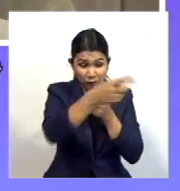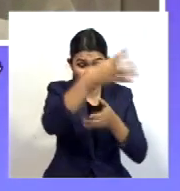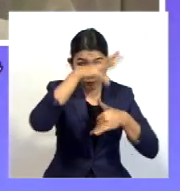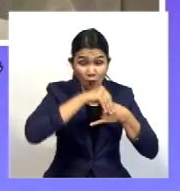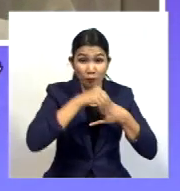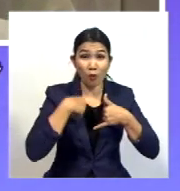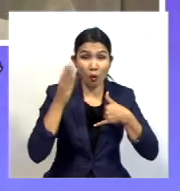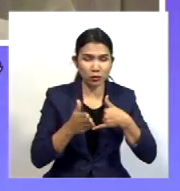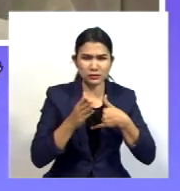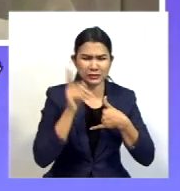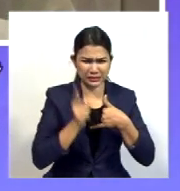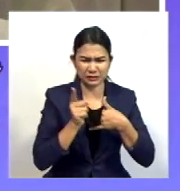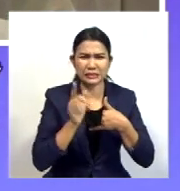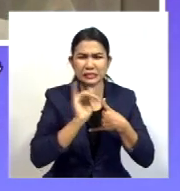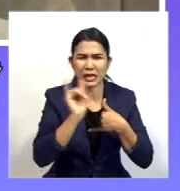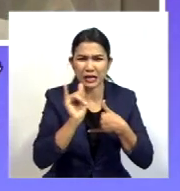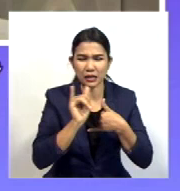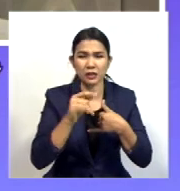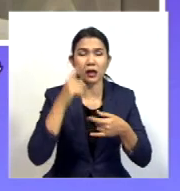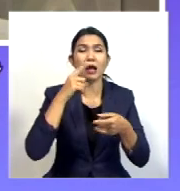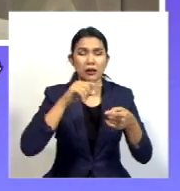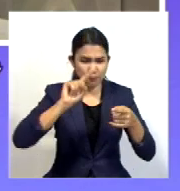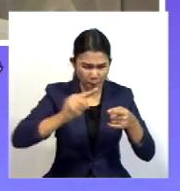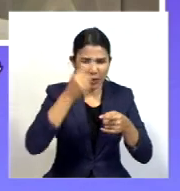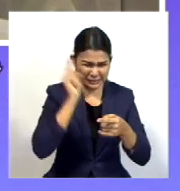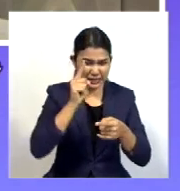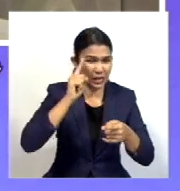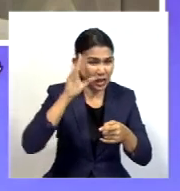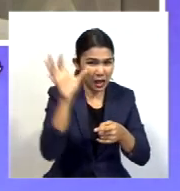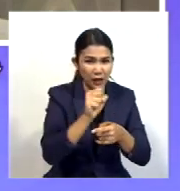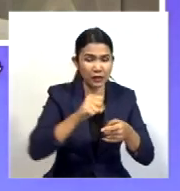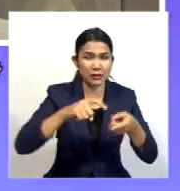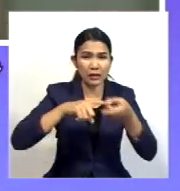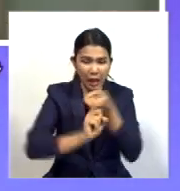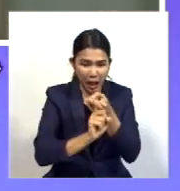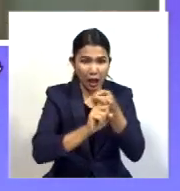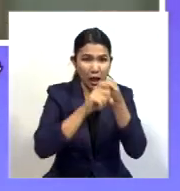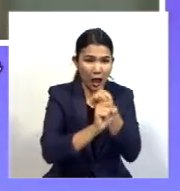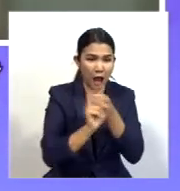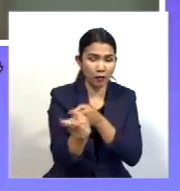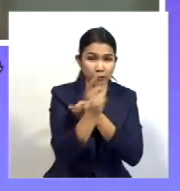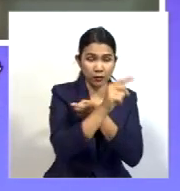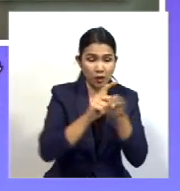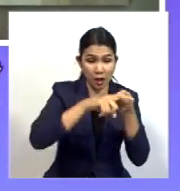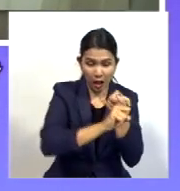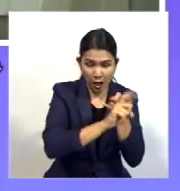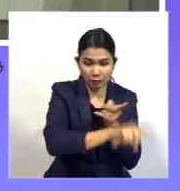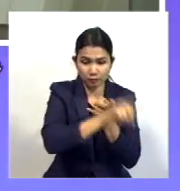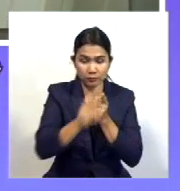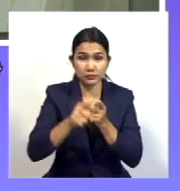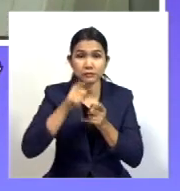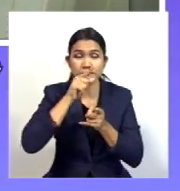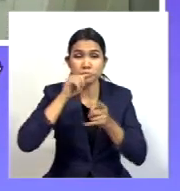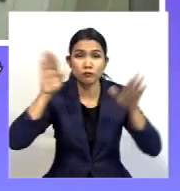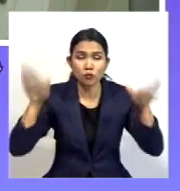แต่ว่าต้นตอของเขาเนี่ยคือข้างข่าวแล้วก็ลงไปที่สัตว์อื่นแล้วก็สัตว์อื่น ลงมาที่คนตามลำดับนะครับ